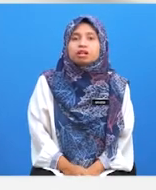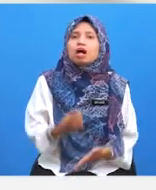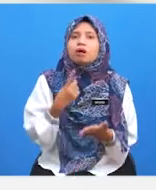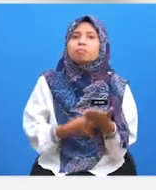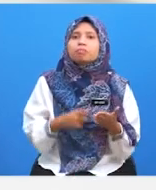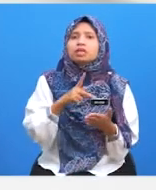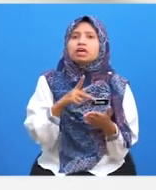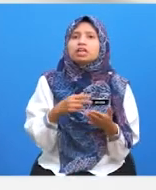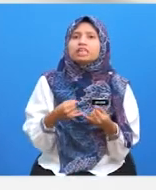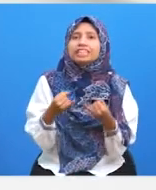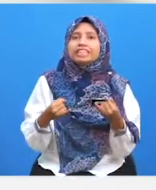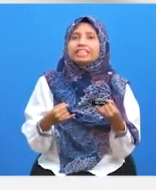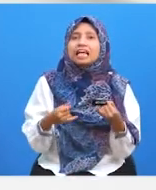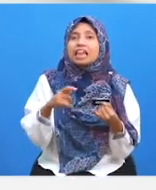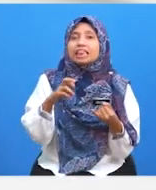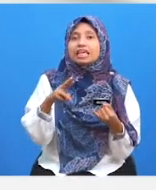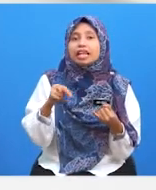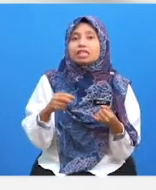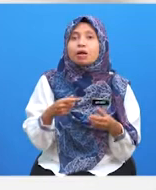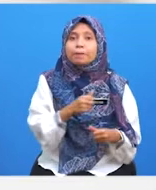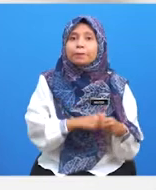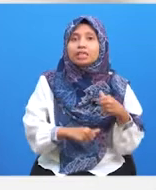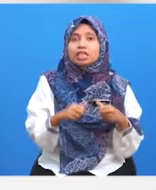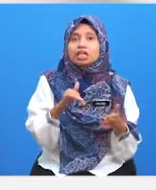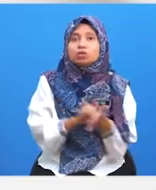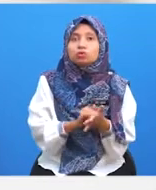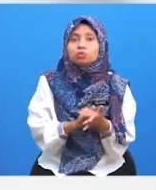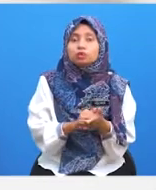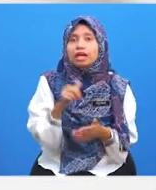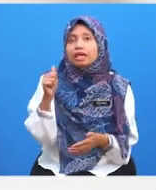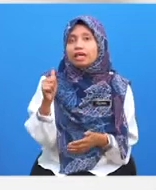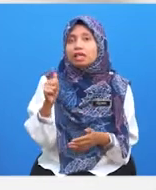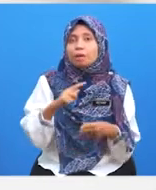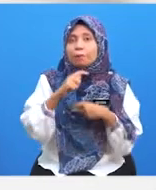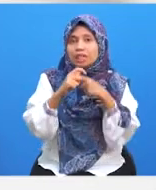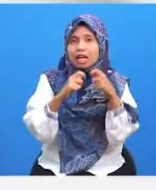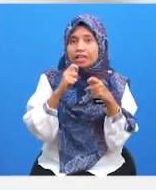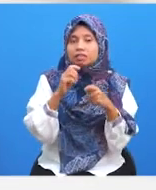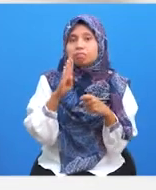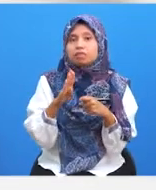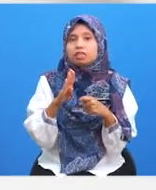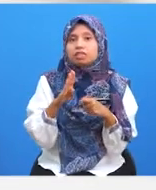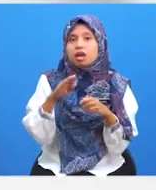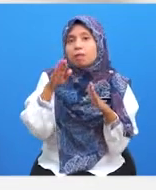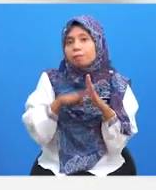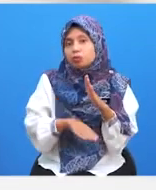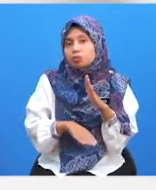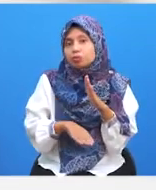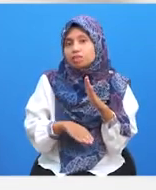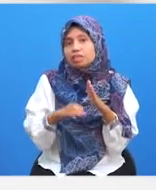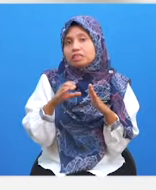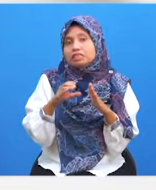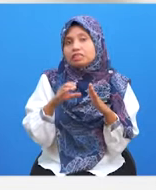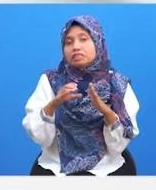Apakah jenis transfernya Gan tersebut Oke tren meningkat by tren menurun